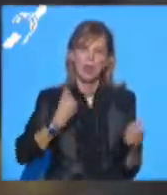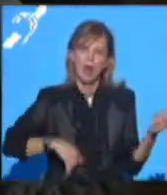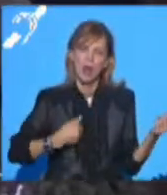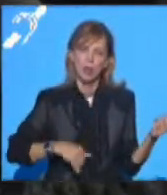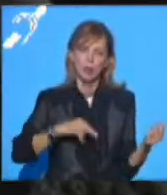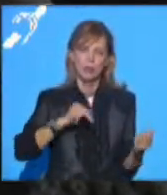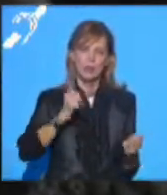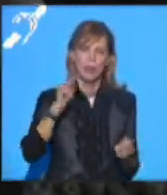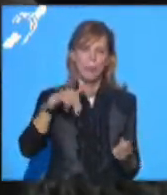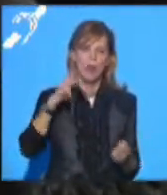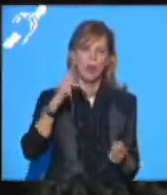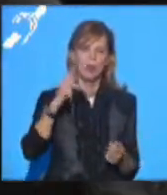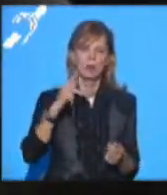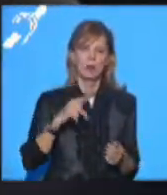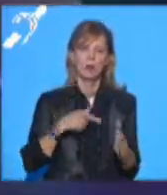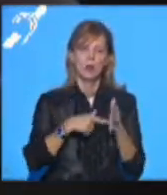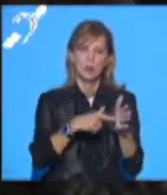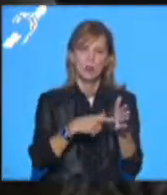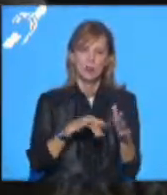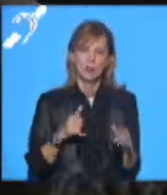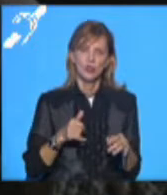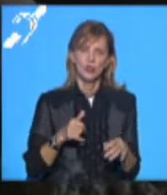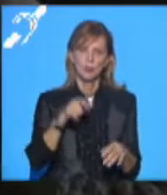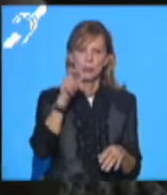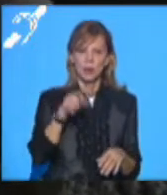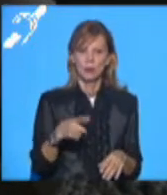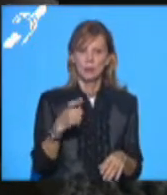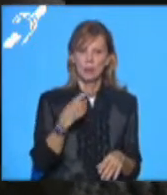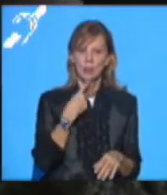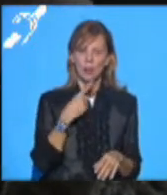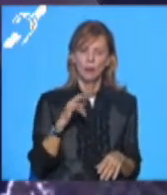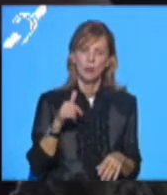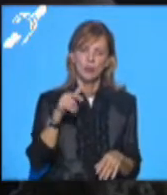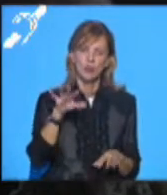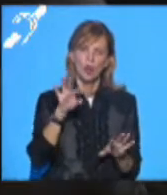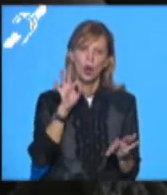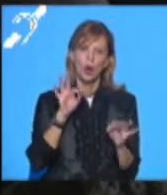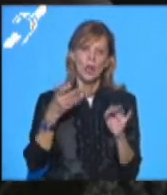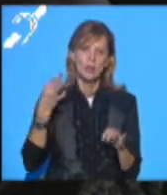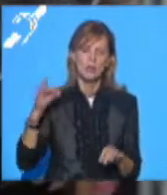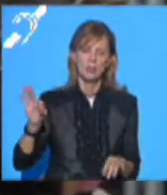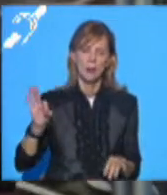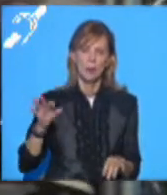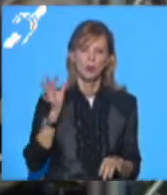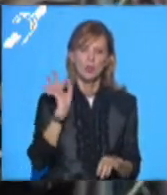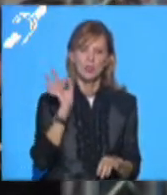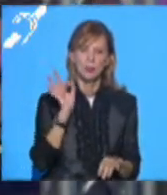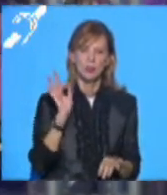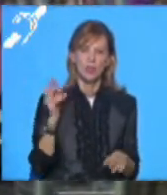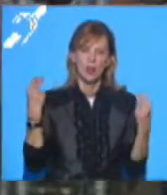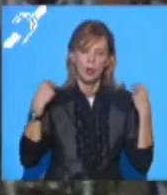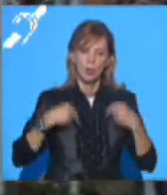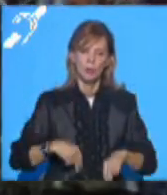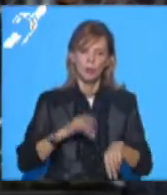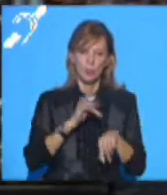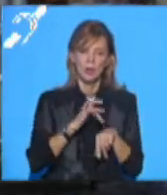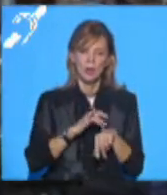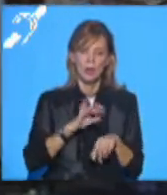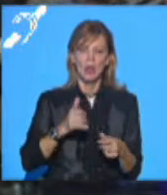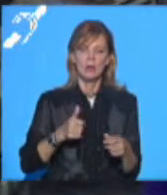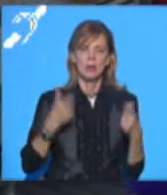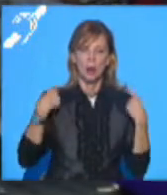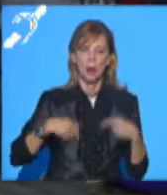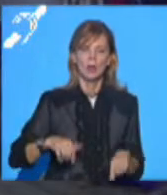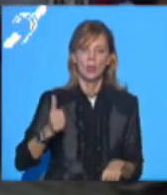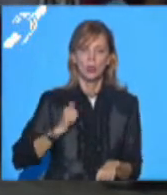punk. Au fost prezenți și designer craioveni, dar și colecțiile speciale, cum ar fi cele ale uniformelor medicale sau ale hainelor